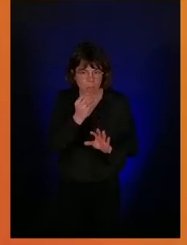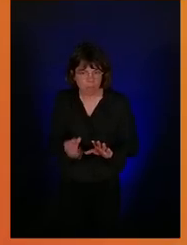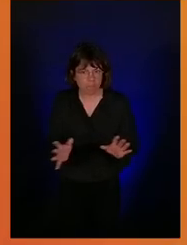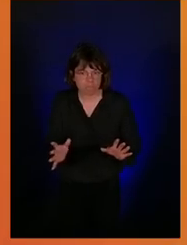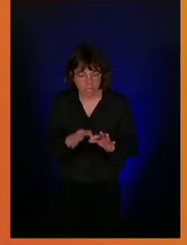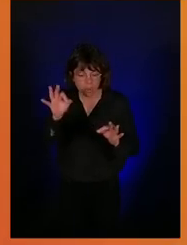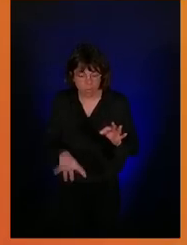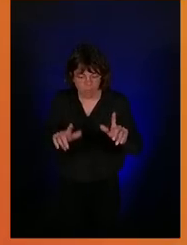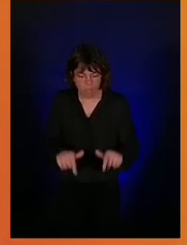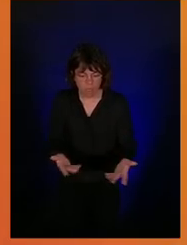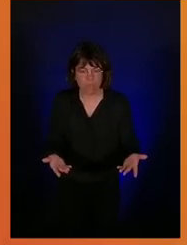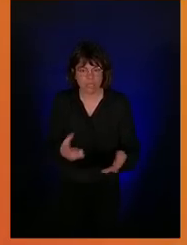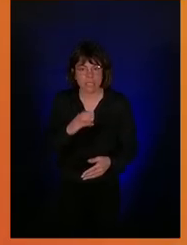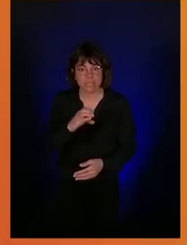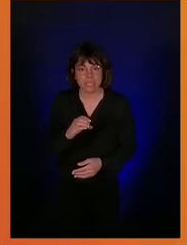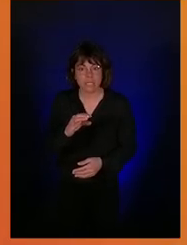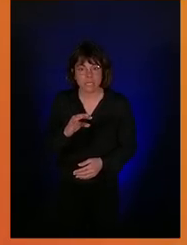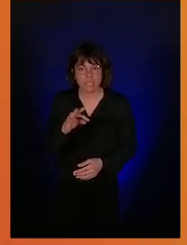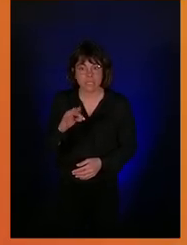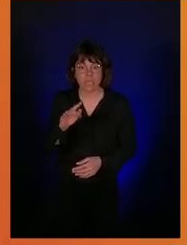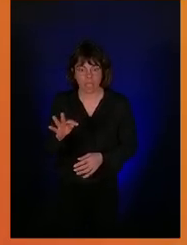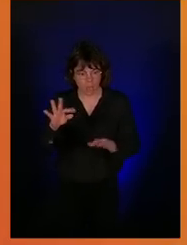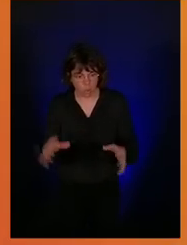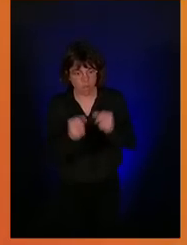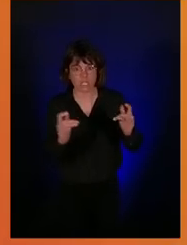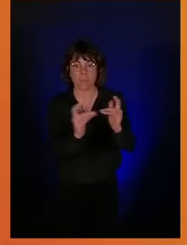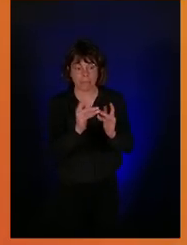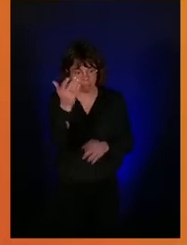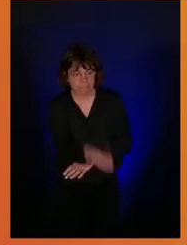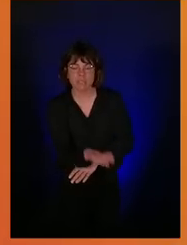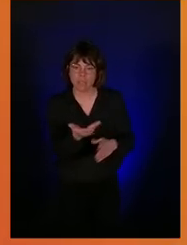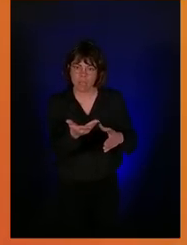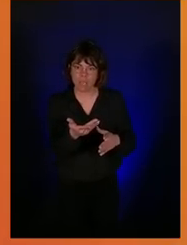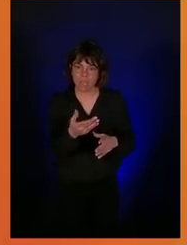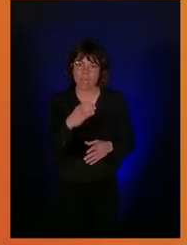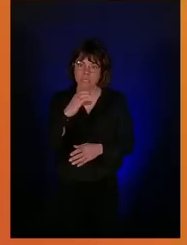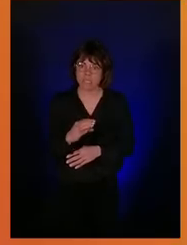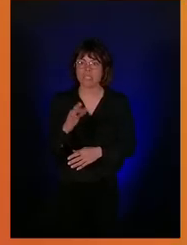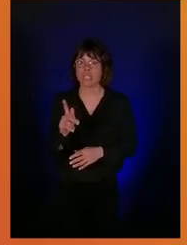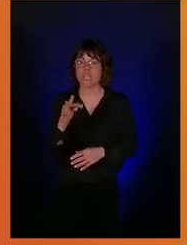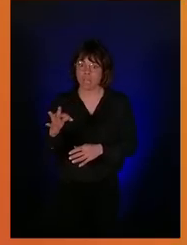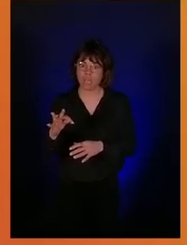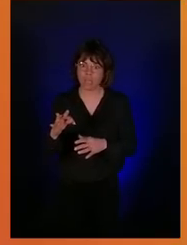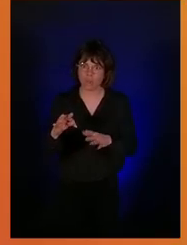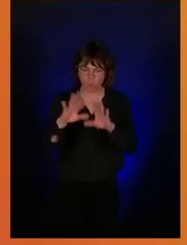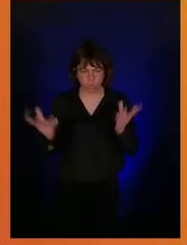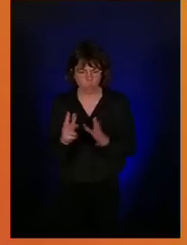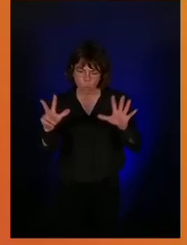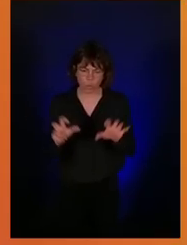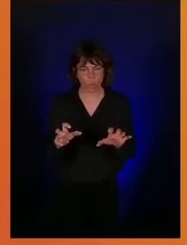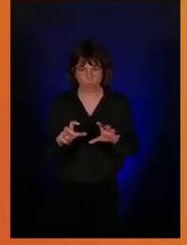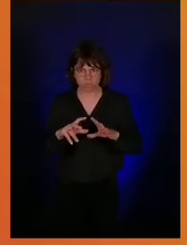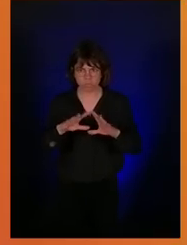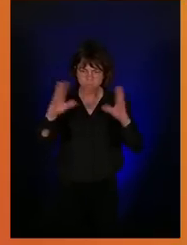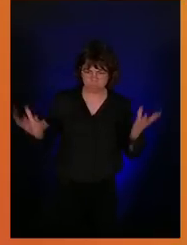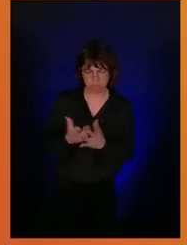Le résultat, il est là, c'est que la CGT, elle a sauvé la Chapelle d'Arblay. La CGT, elle a fait en sorte qu'au bout de presque 1000 jours, 3 années de lutte, mais au